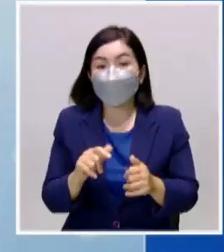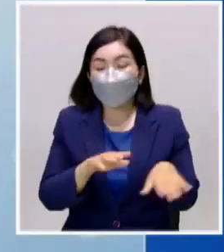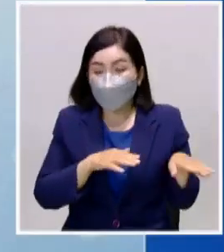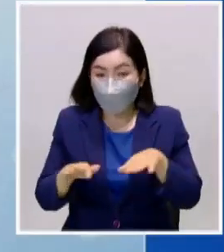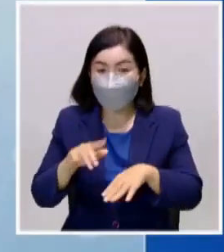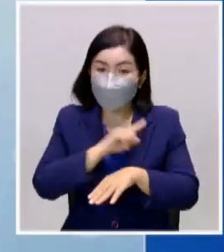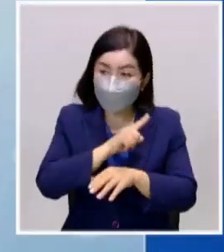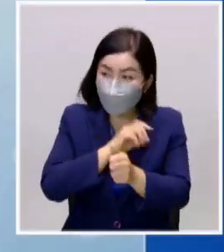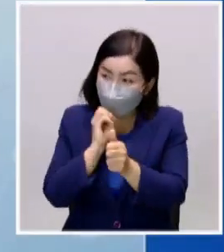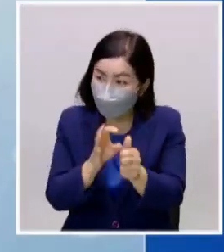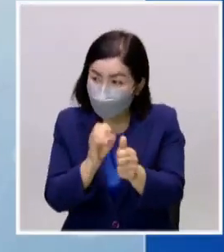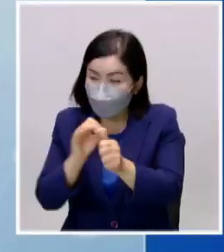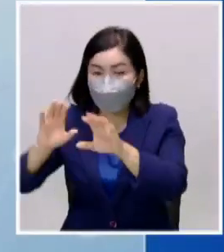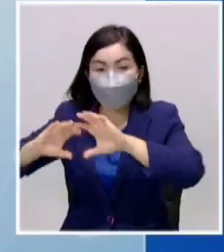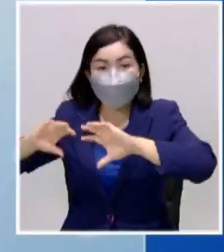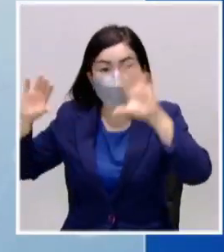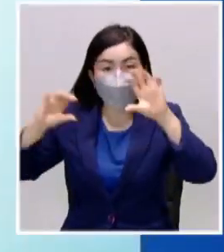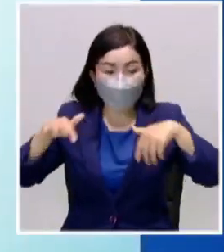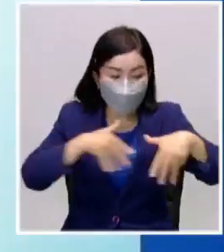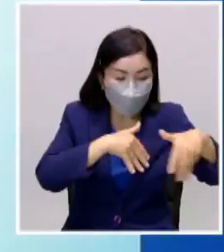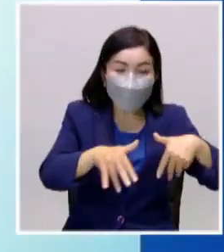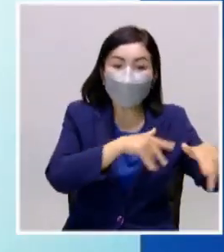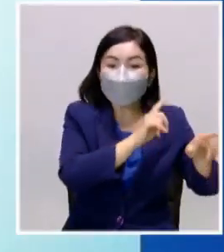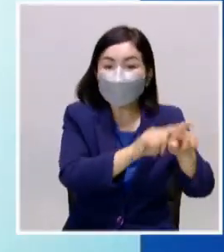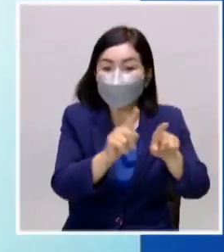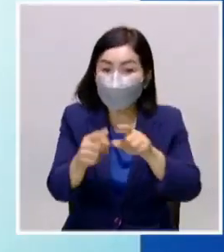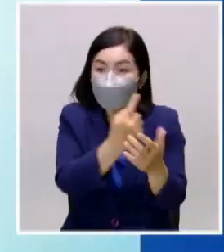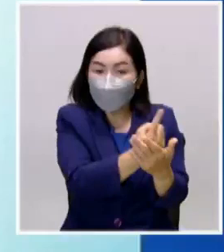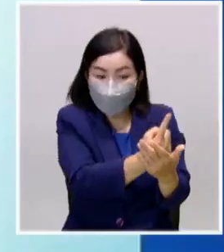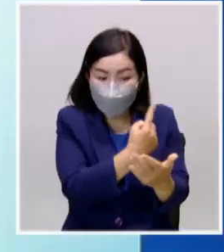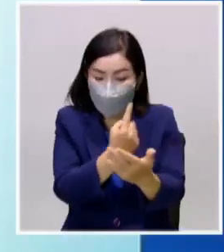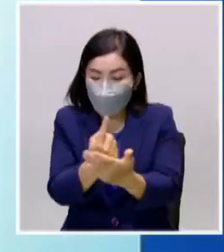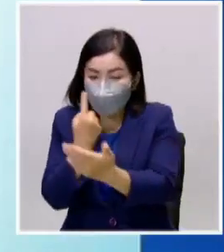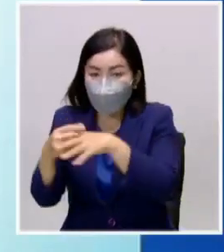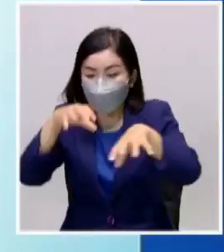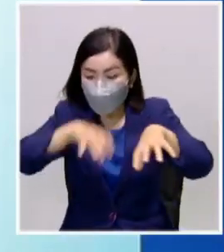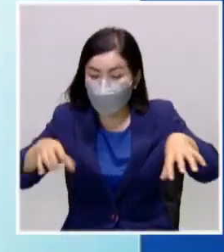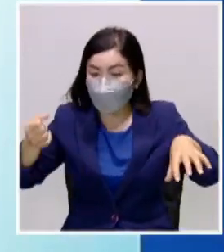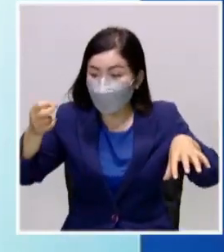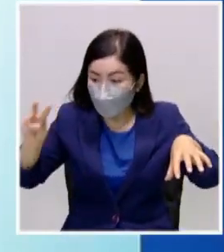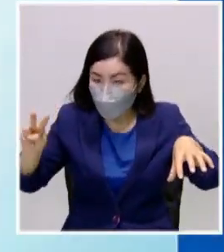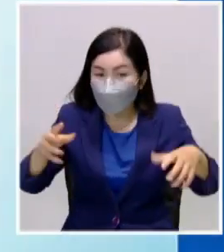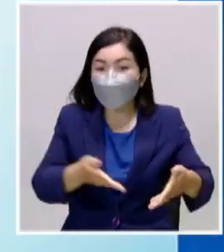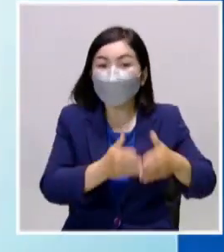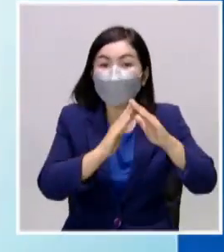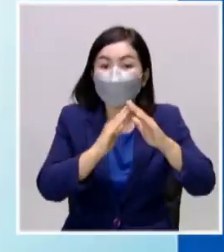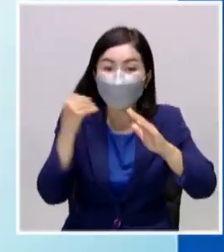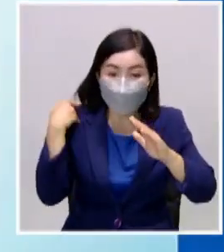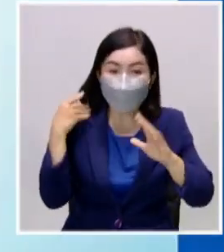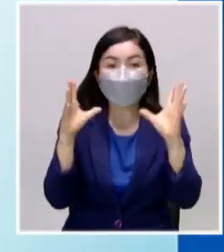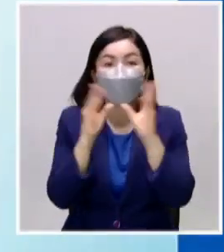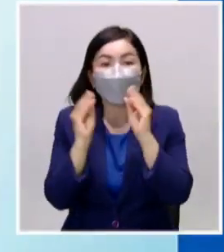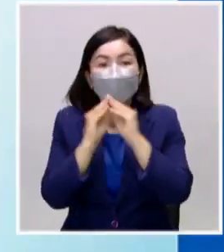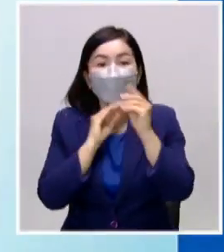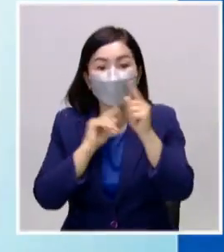ผู้ทรงคุณวุฒิจากทั้งภาครัฐภาคประชาสังคมและผู้บริหารจาก12องค์กรเอกชนผู้ร่วมก่อตั้งเข้าร่วม